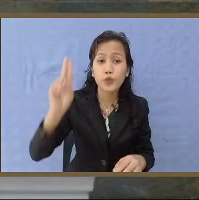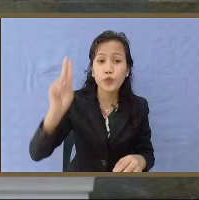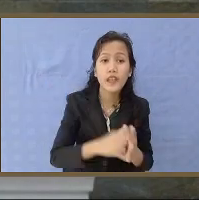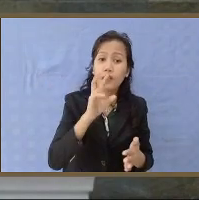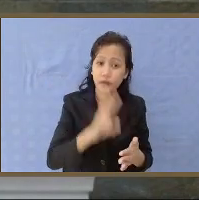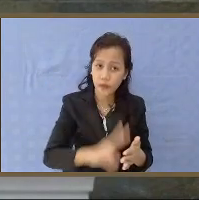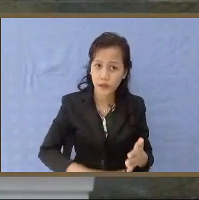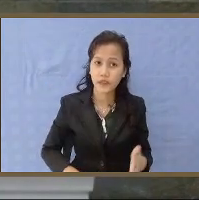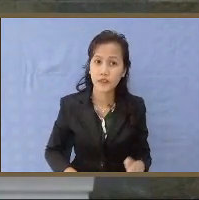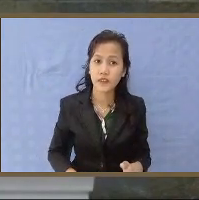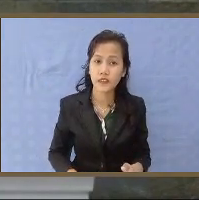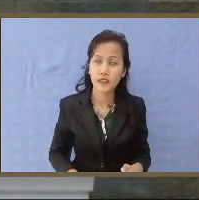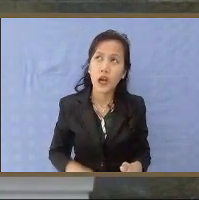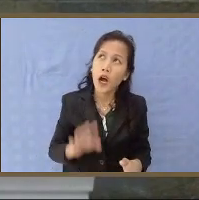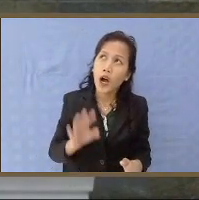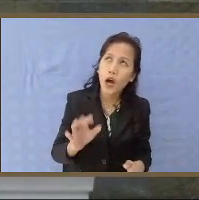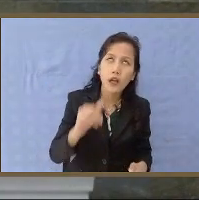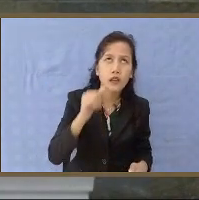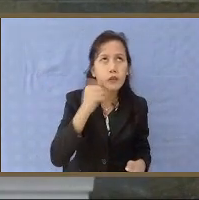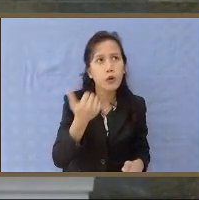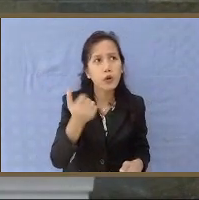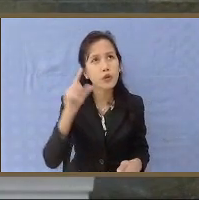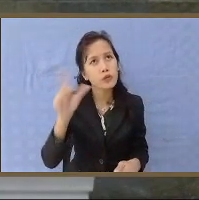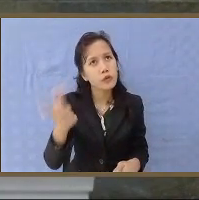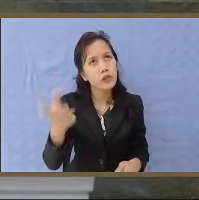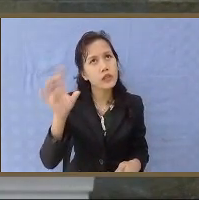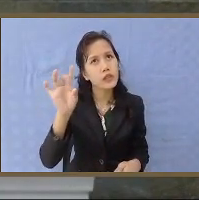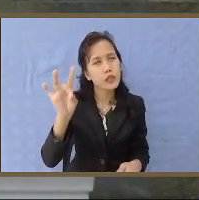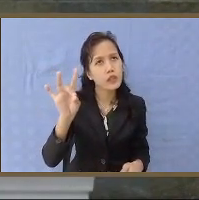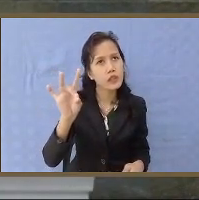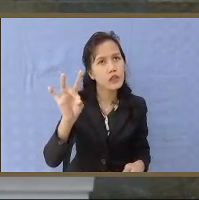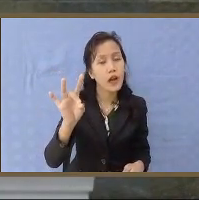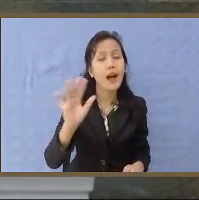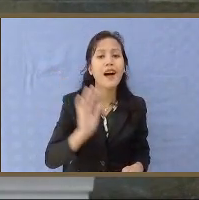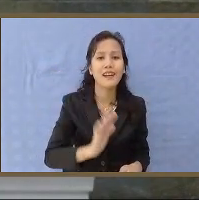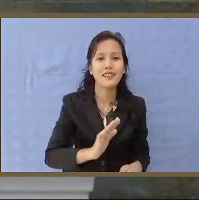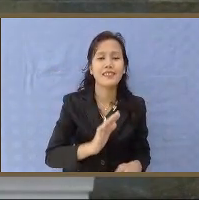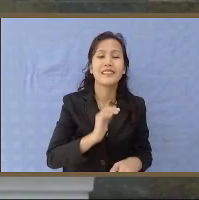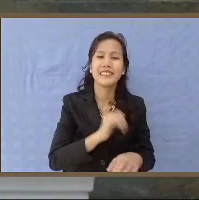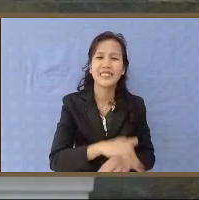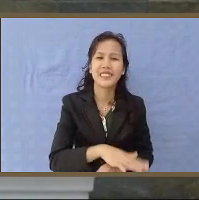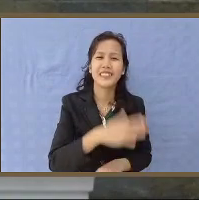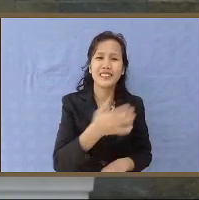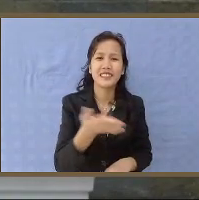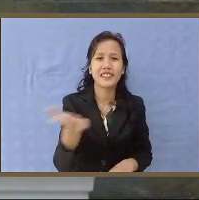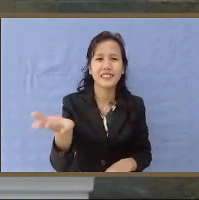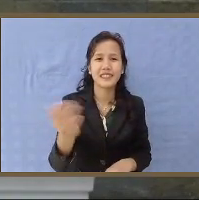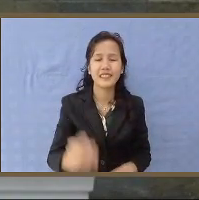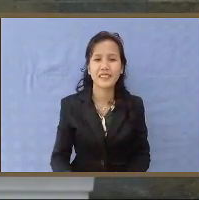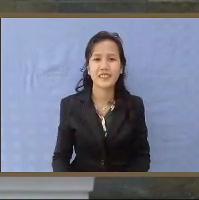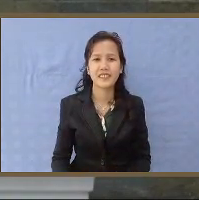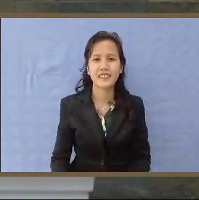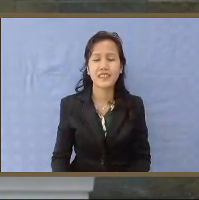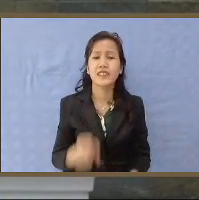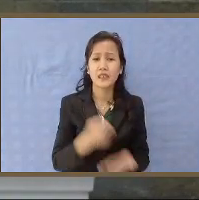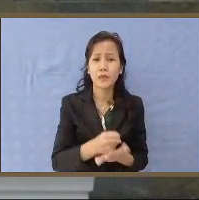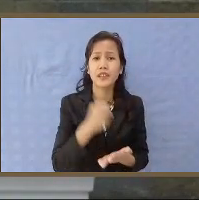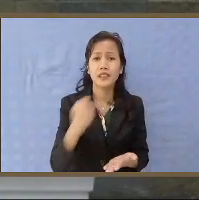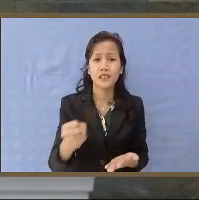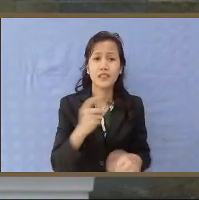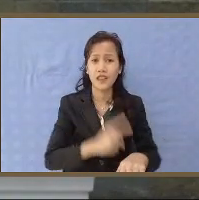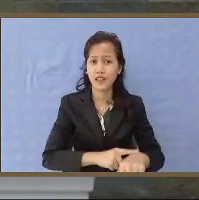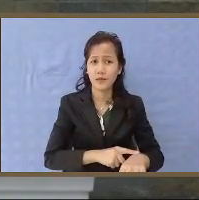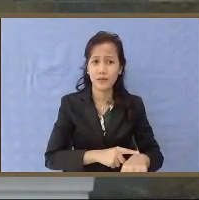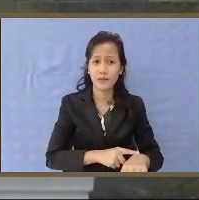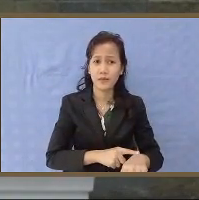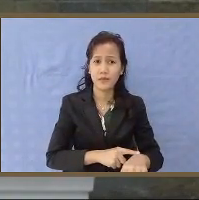ninyo. Tomorrow is 28. Alright, papadala ko po yan sa inyo. Spend time.